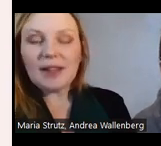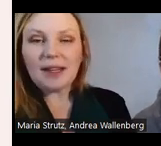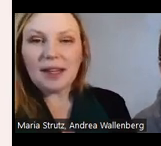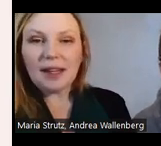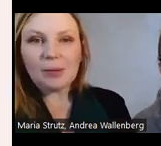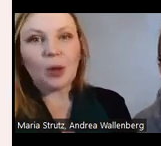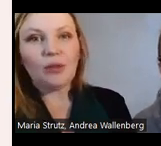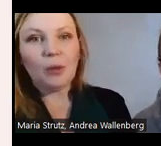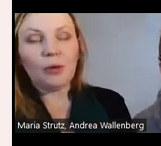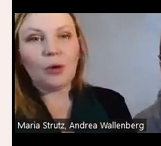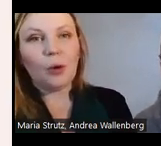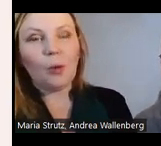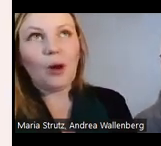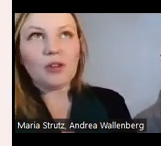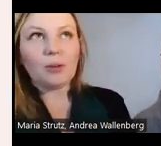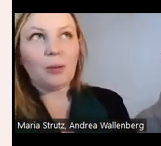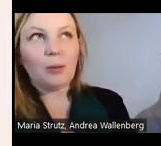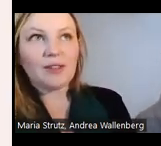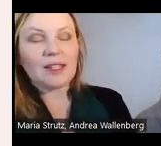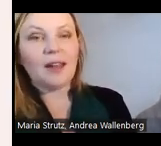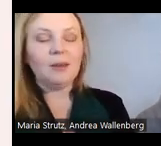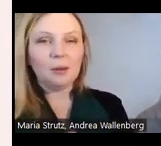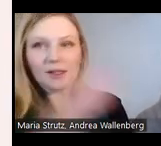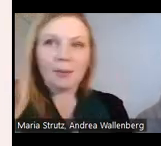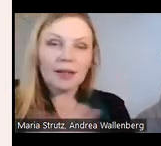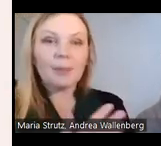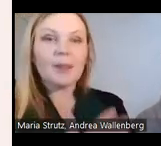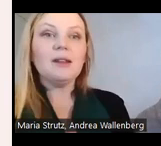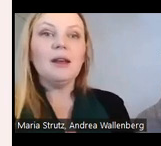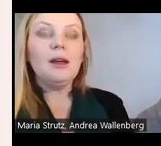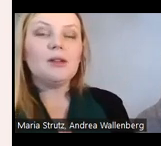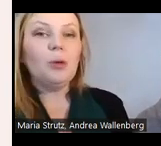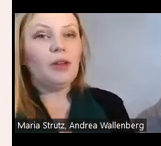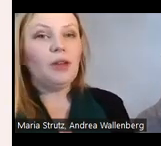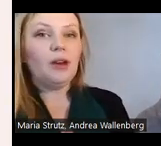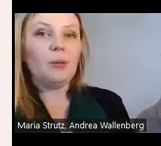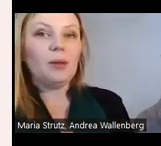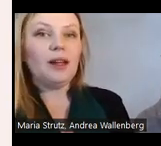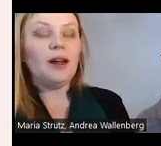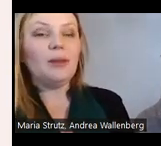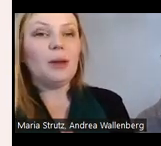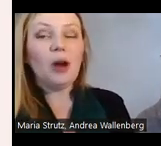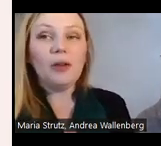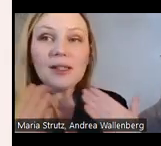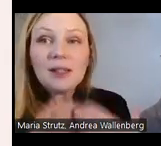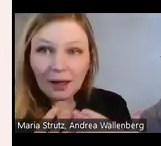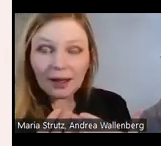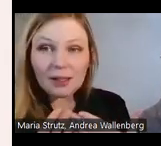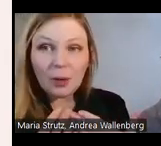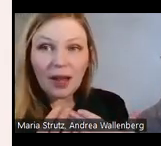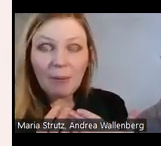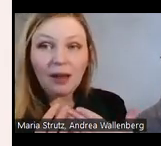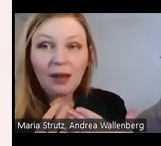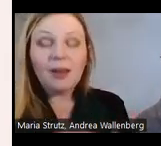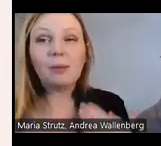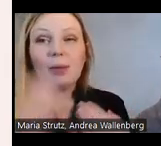det är ju det svenska teckenspråket vi utgår från. Och eftersom man möter svenska ute i samhället mest. Så brukar vi rekommendera att man pratar sitt